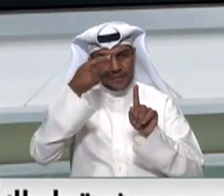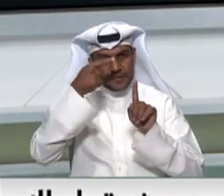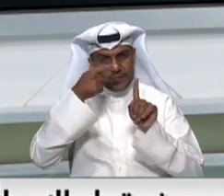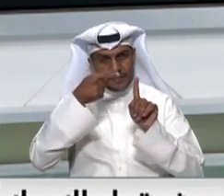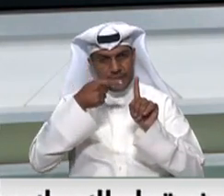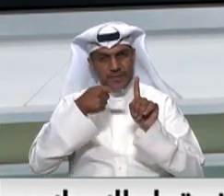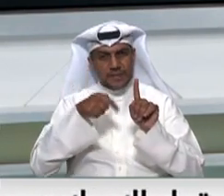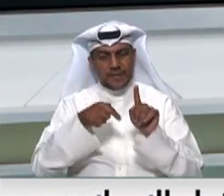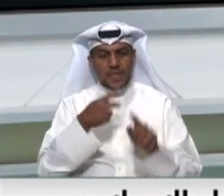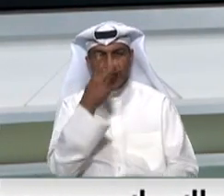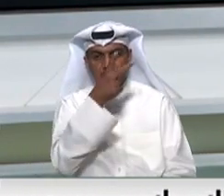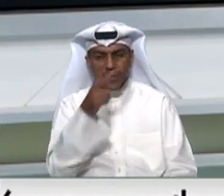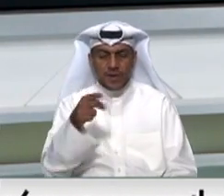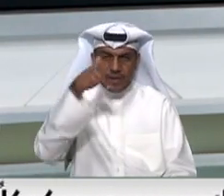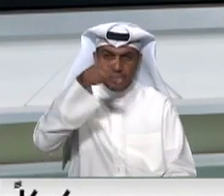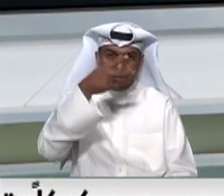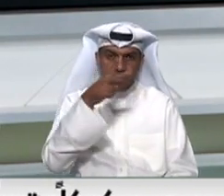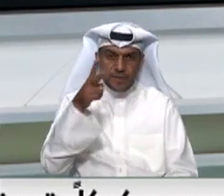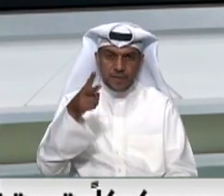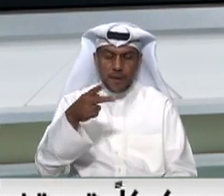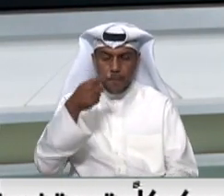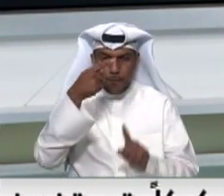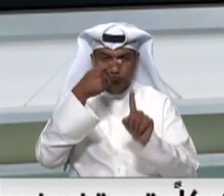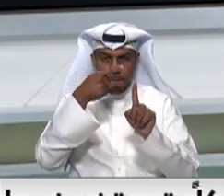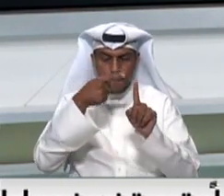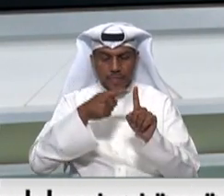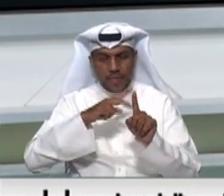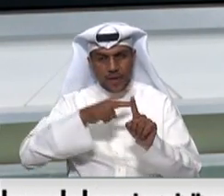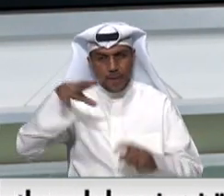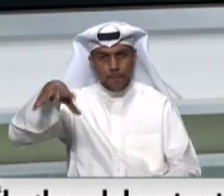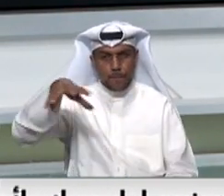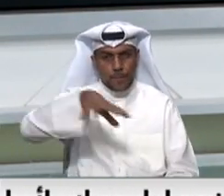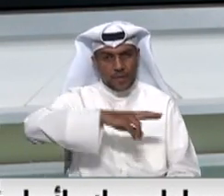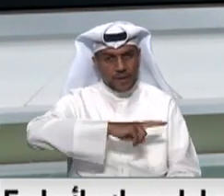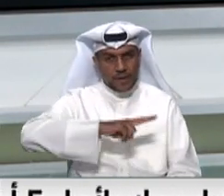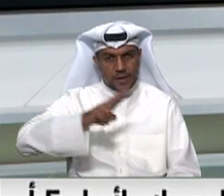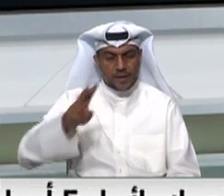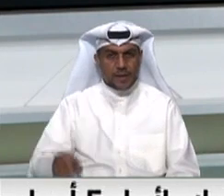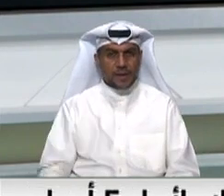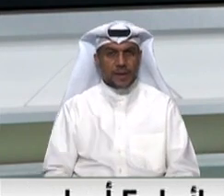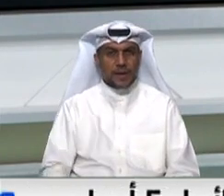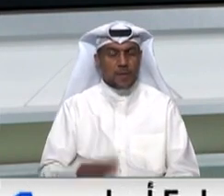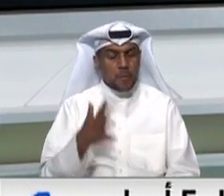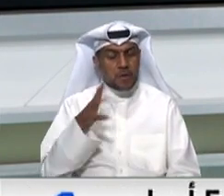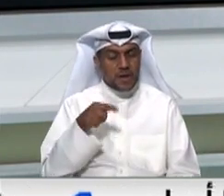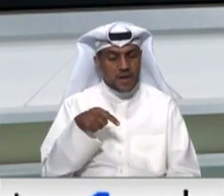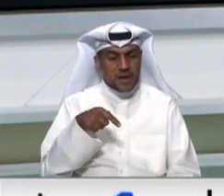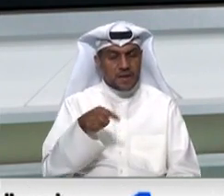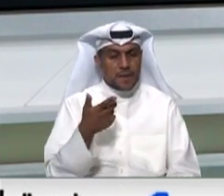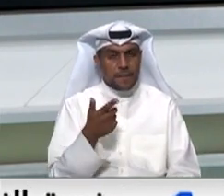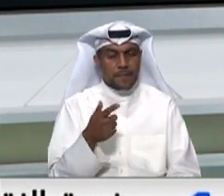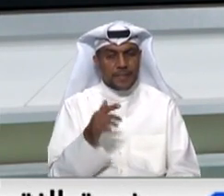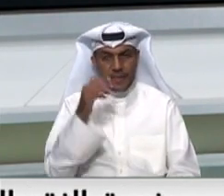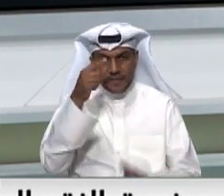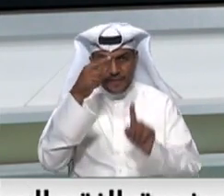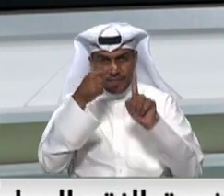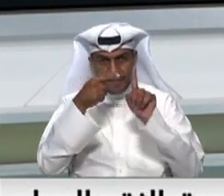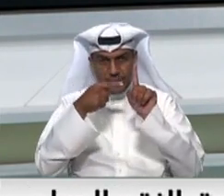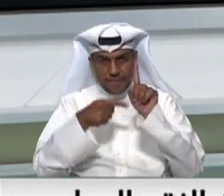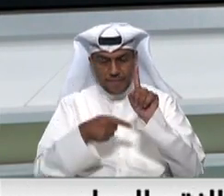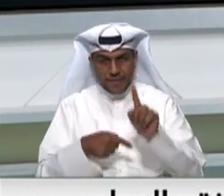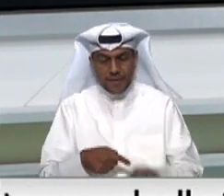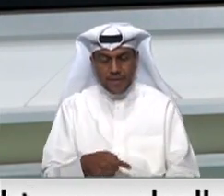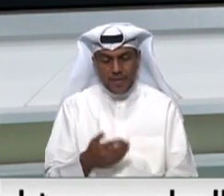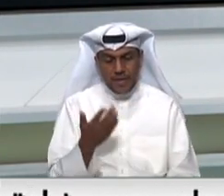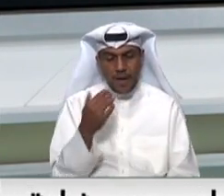بين 22 إلى 26 درجة مئوية في مختلف مناطق البلاد. متوقع أن تكون درجات الحرارة الصغرى في هذه الليلة، أجواء